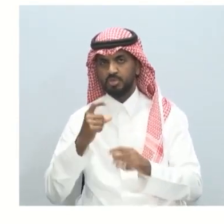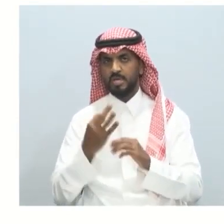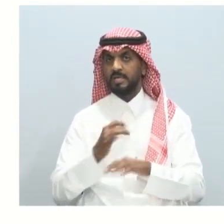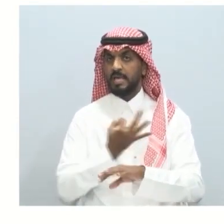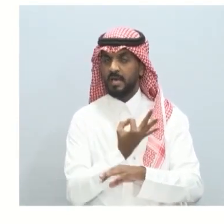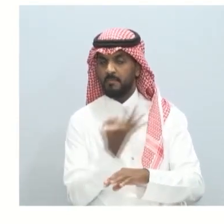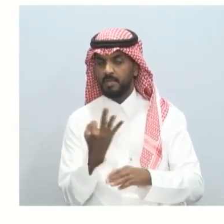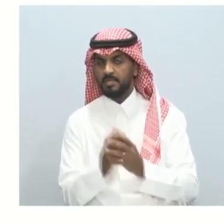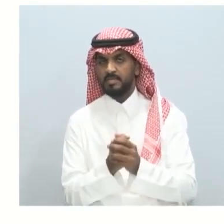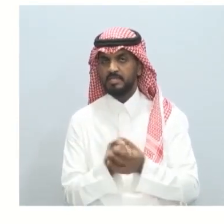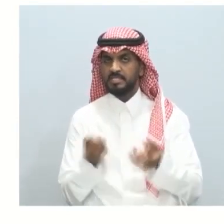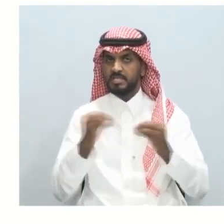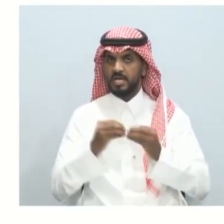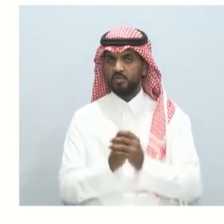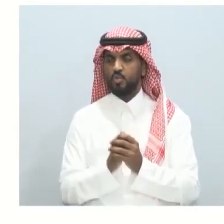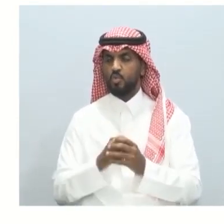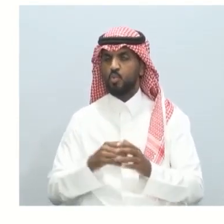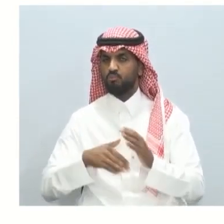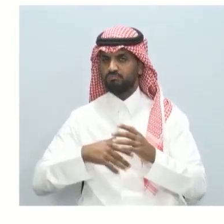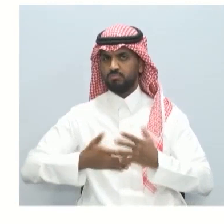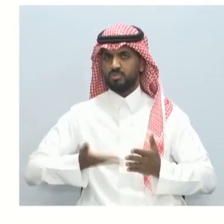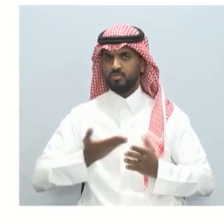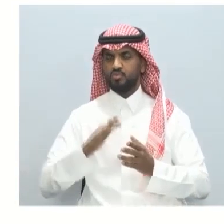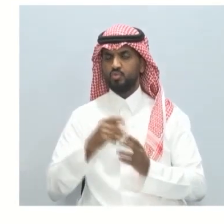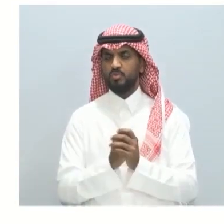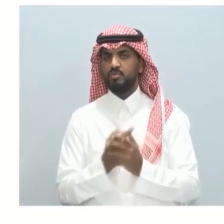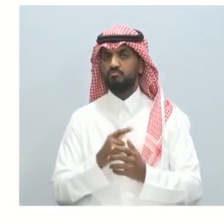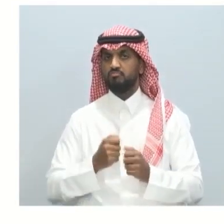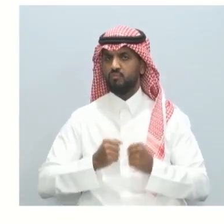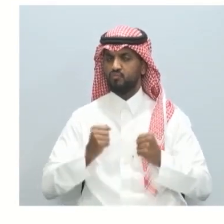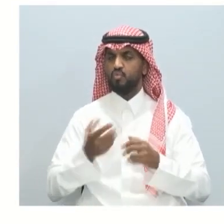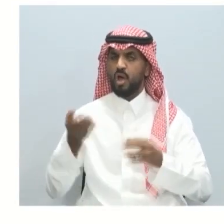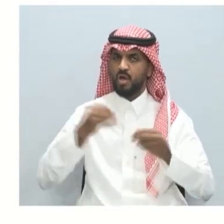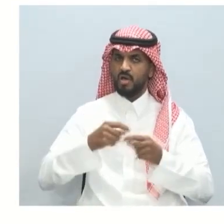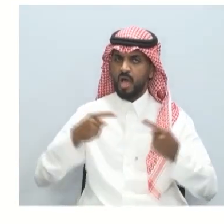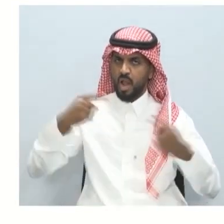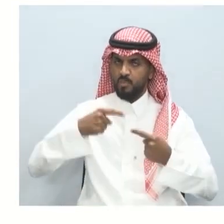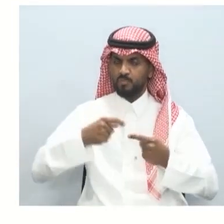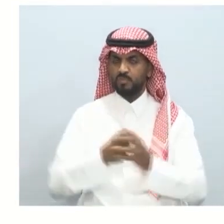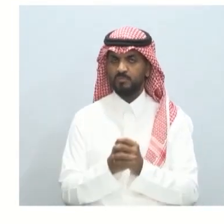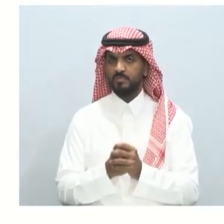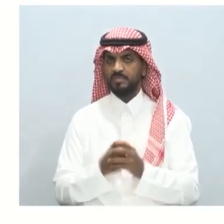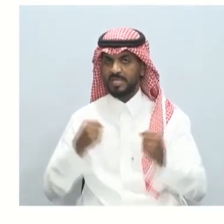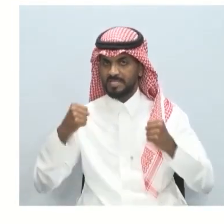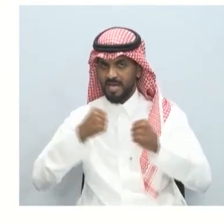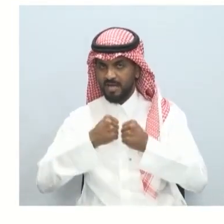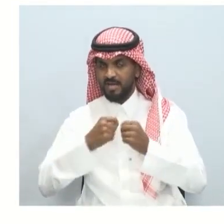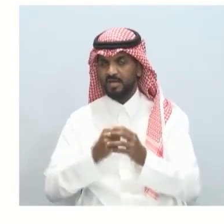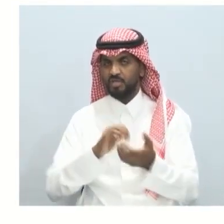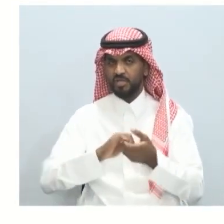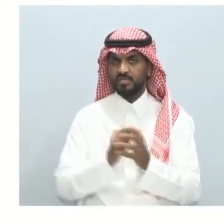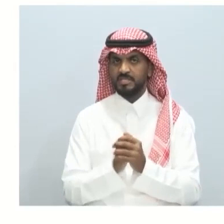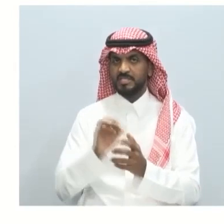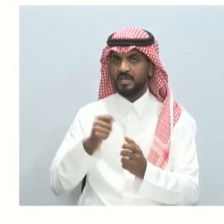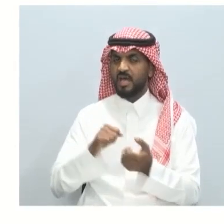كامل ازداد وزن سعود وظن انه سيسرع شقيقه لا محاله وعندما تصارع الشقيقان صرع